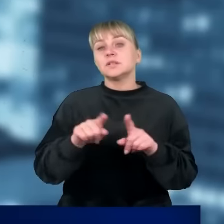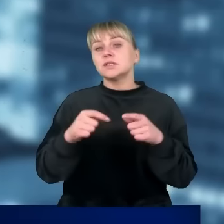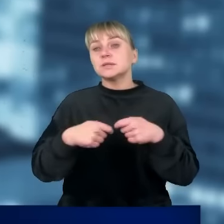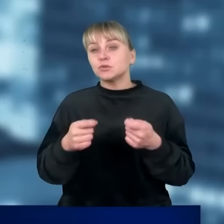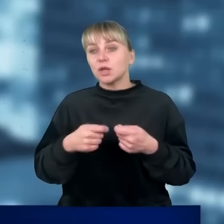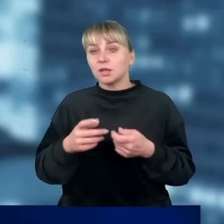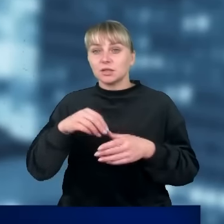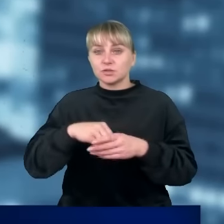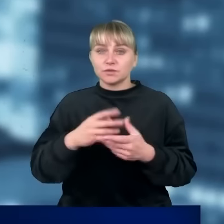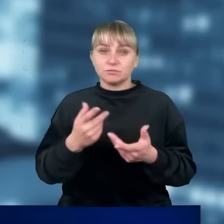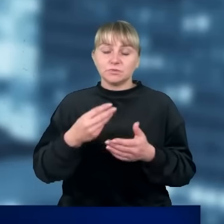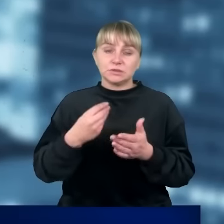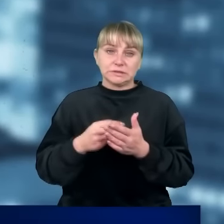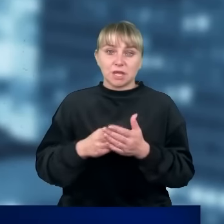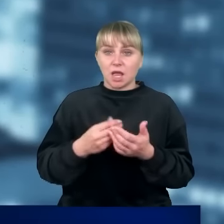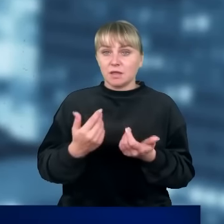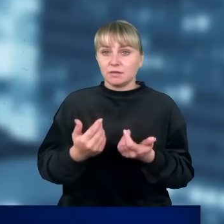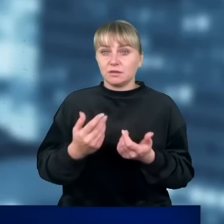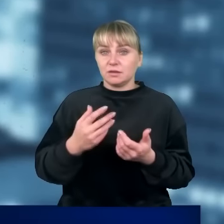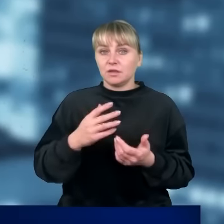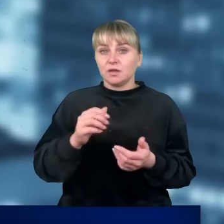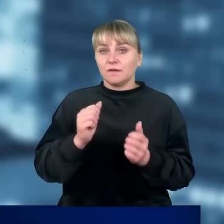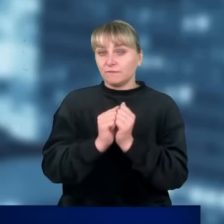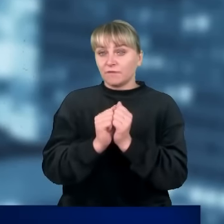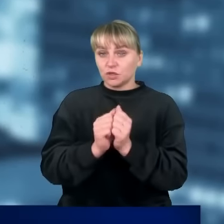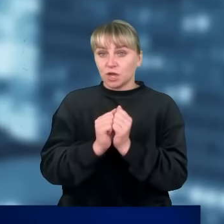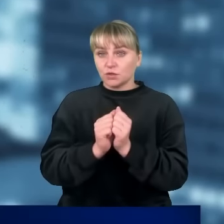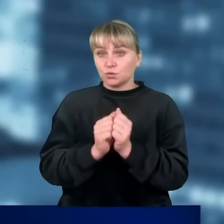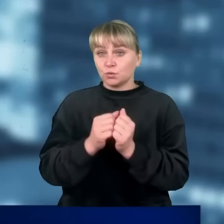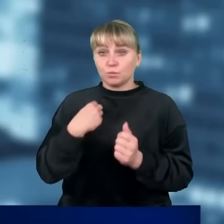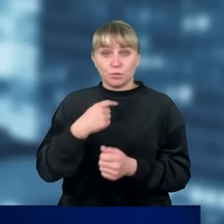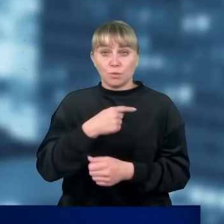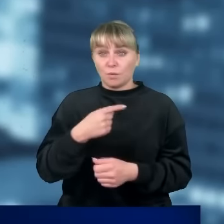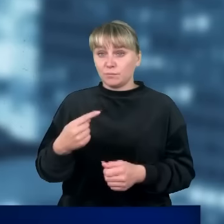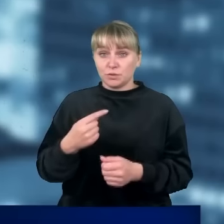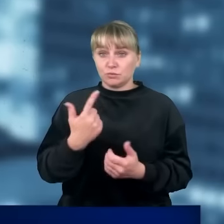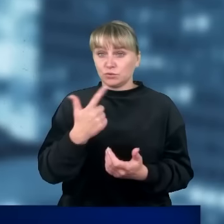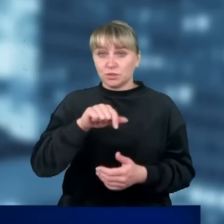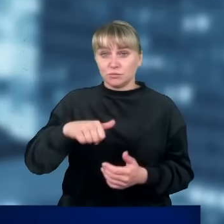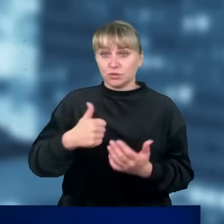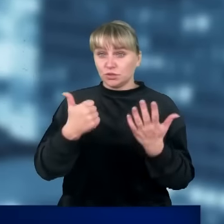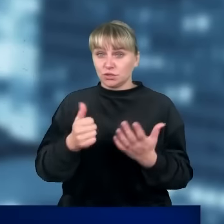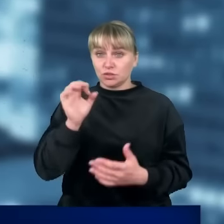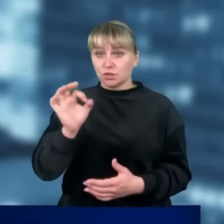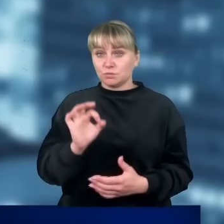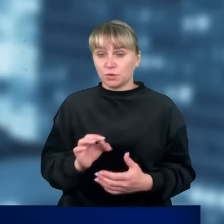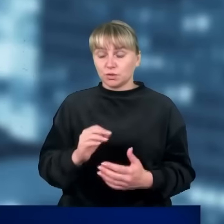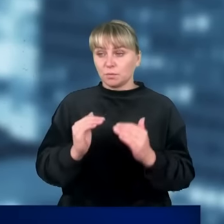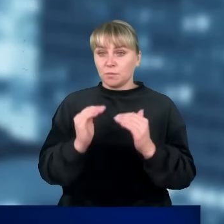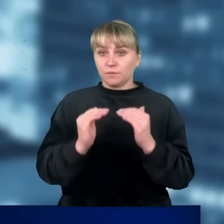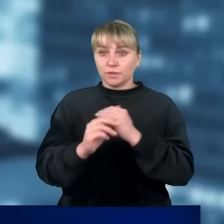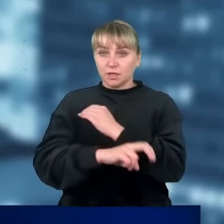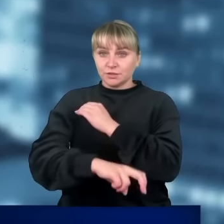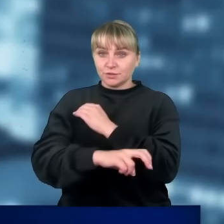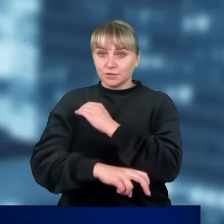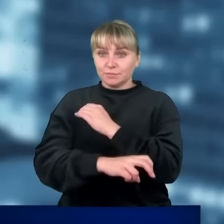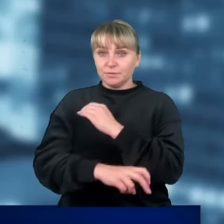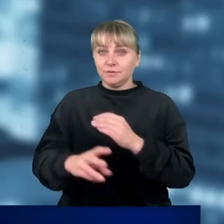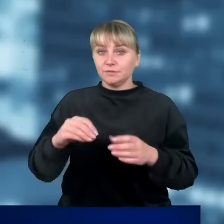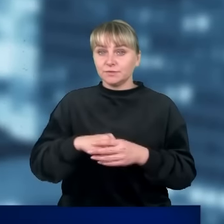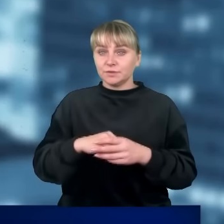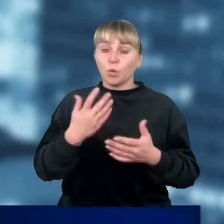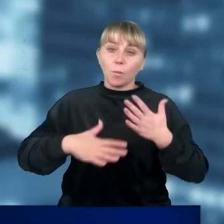cenach stałych we wrześniu była o 6,7% niższa w porównaniu z sierpniem. W kategorii tekstylia,